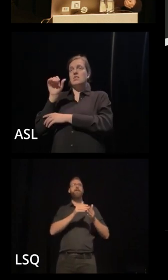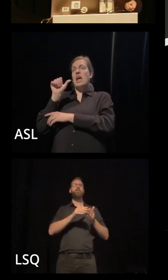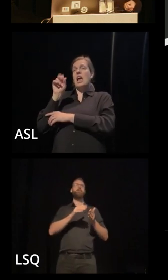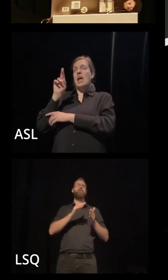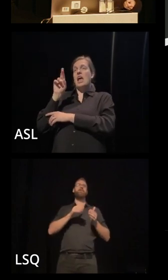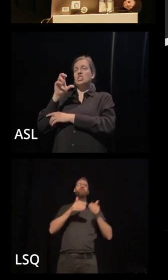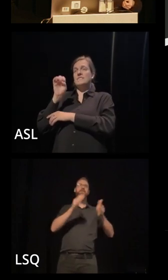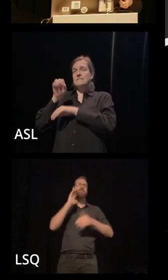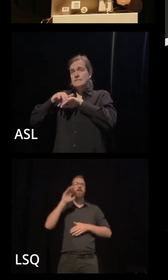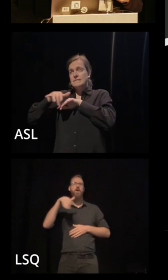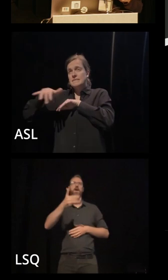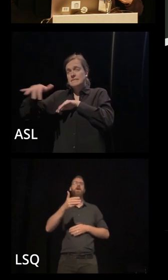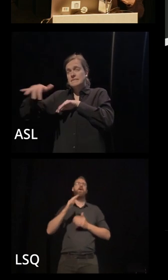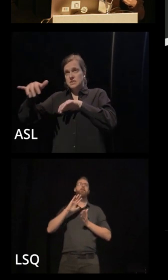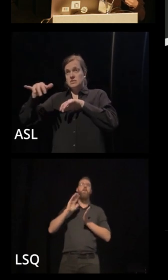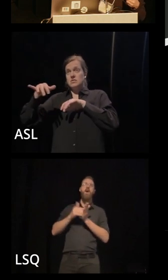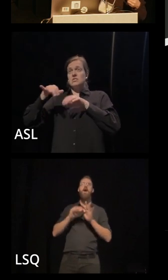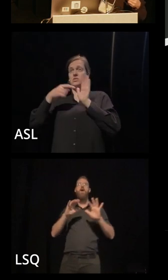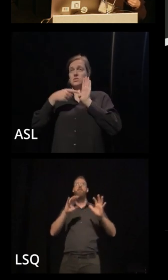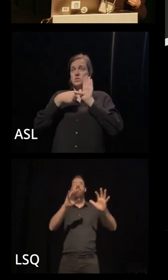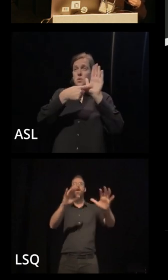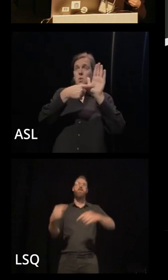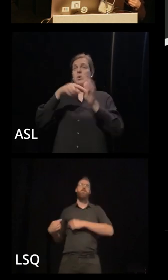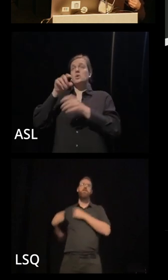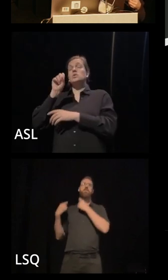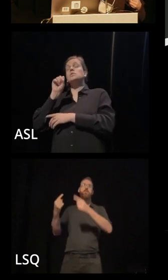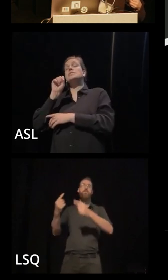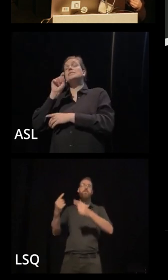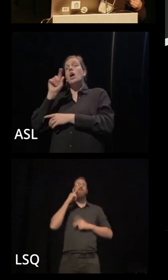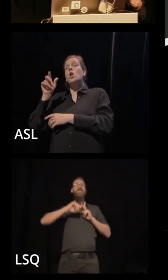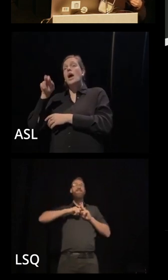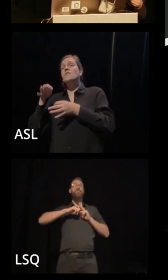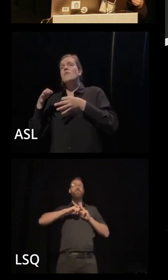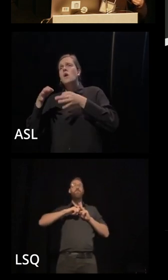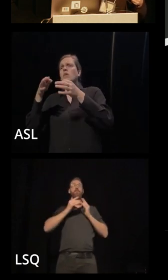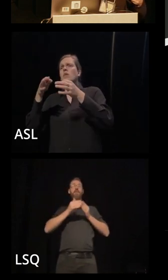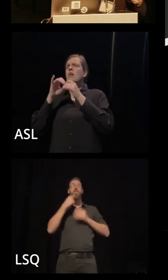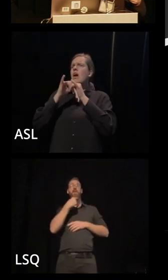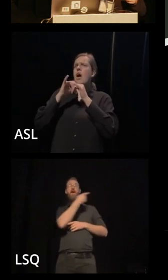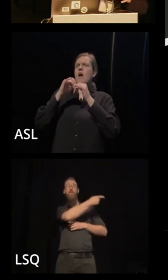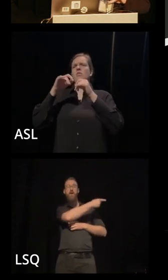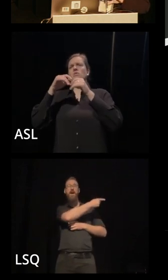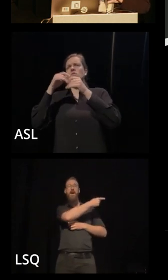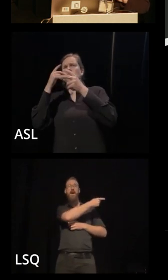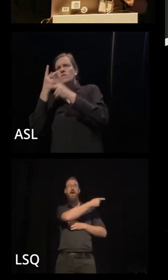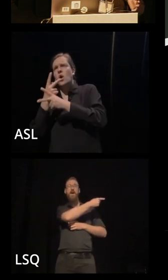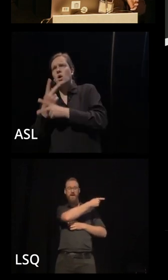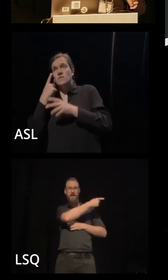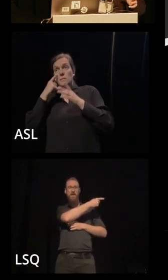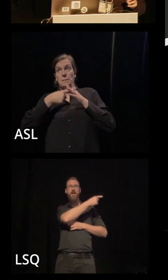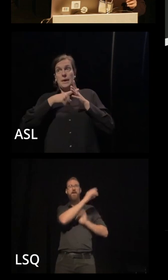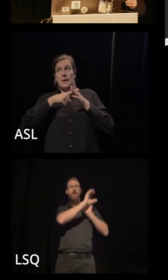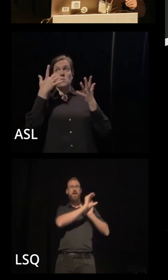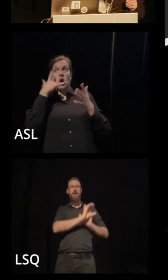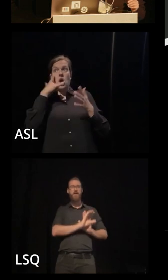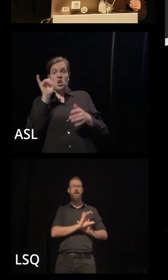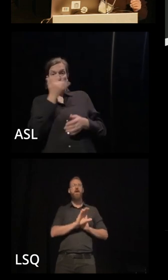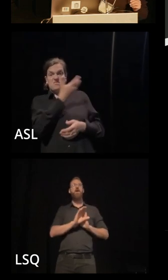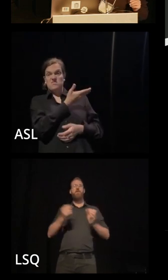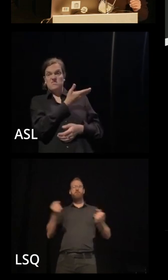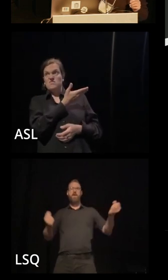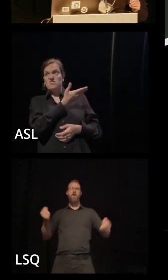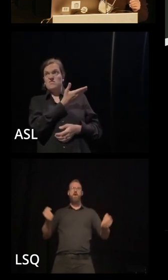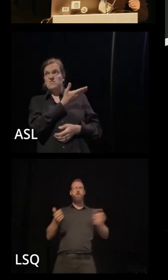Saint-Laurent et donc de Montréal. Ici, vous voyez les premiers bateaux à vapeur, Big John Canadian, un pilote légendaire, Gagnon